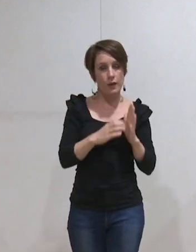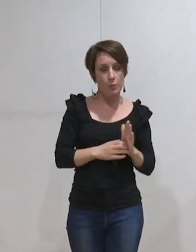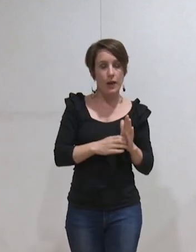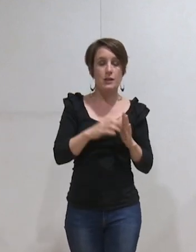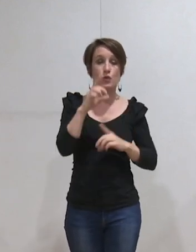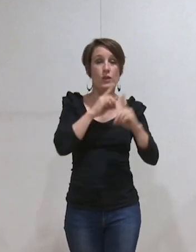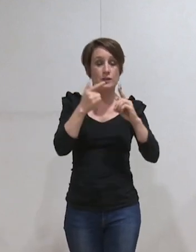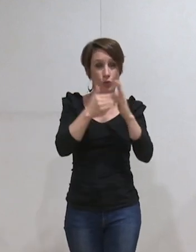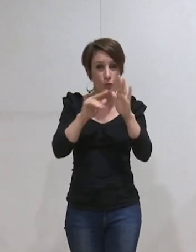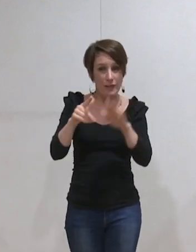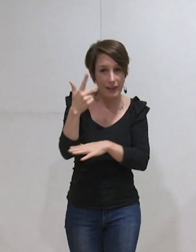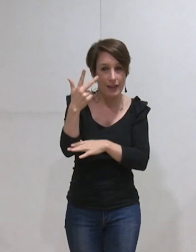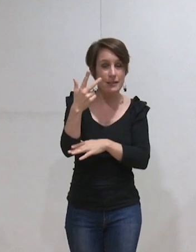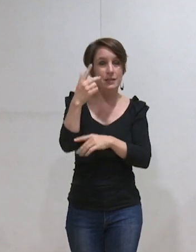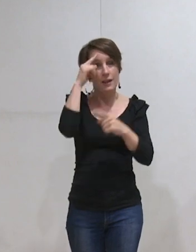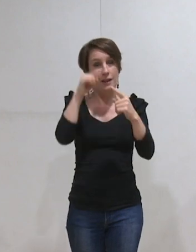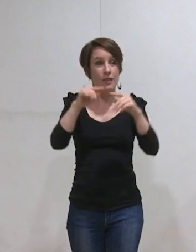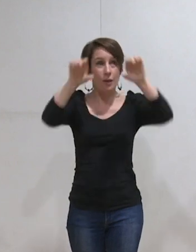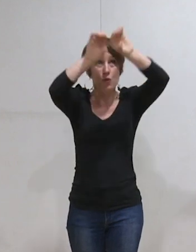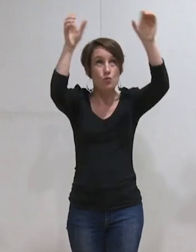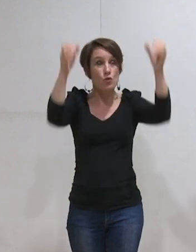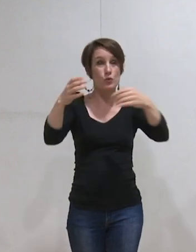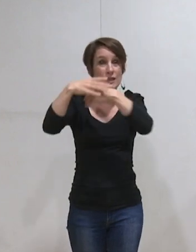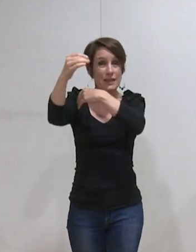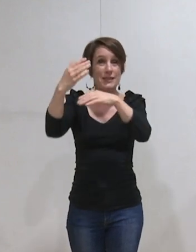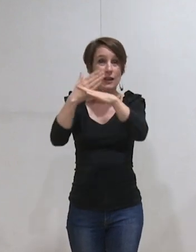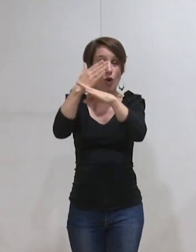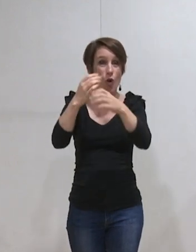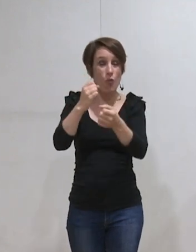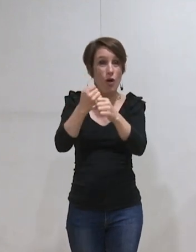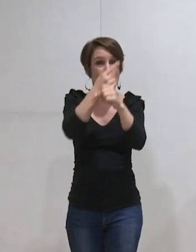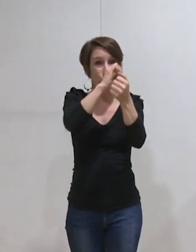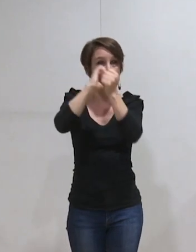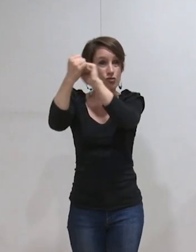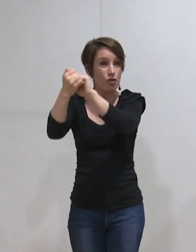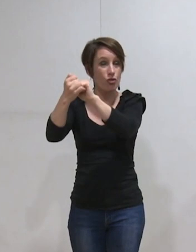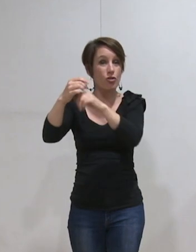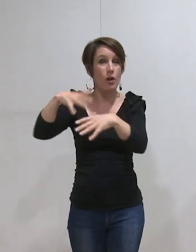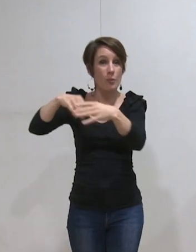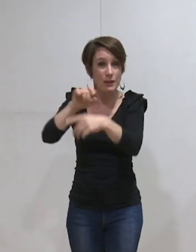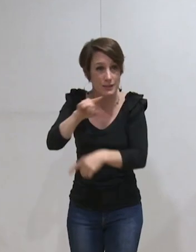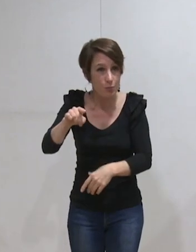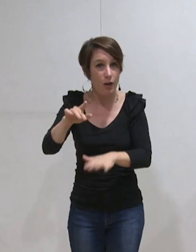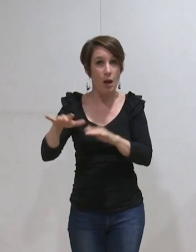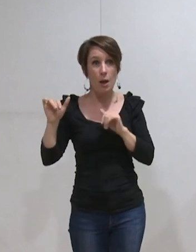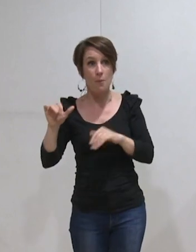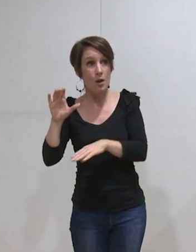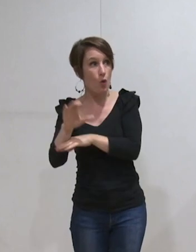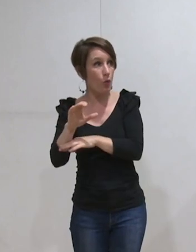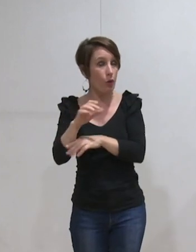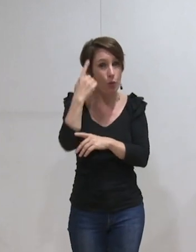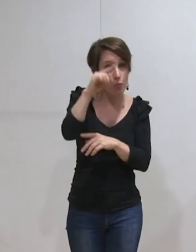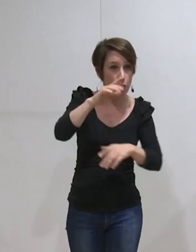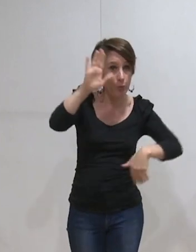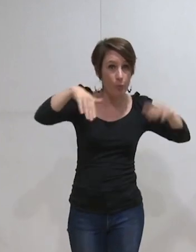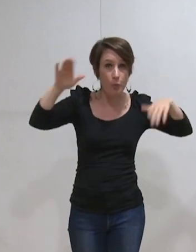financières au changement de menuserie extérieure en bois qui ne prend pas part au vote qui s'abstient qui vote contre qui est